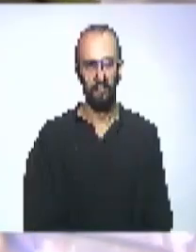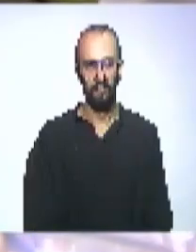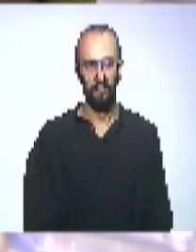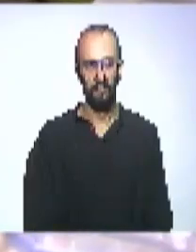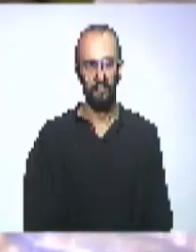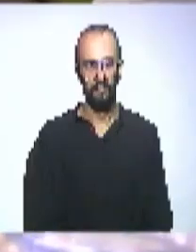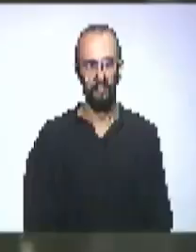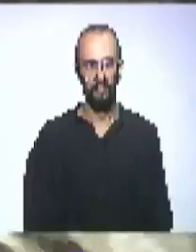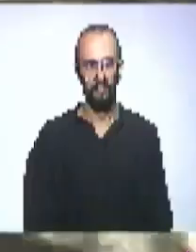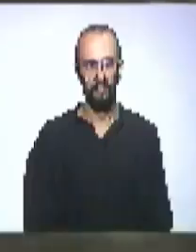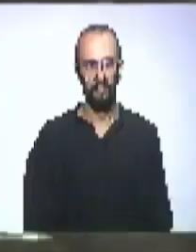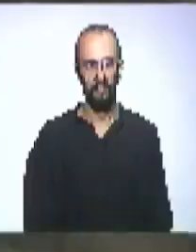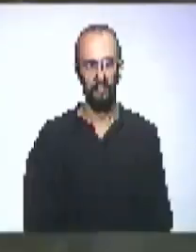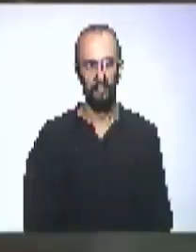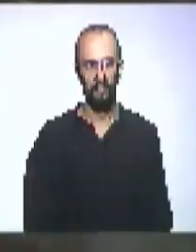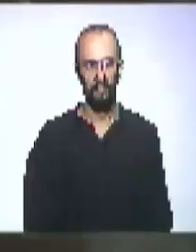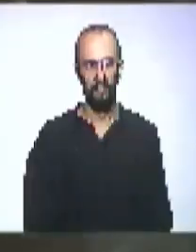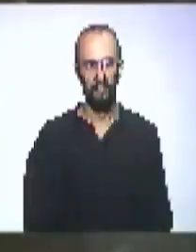في نص الكيس كده.